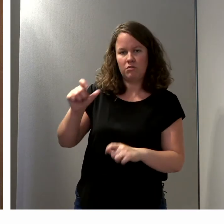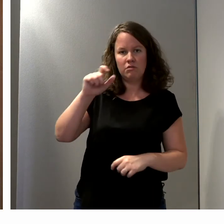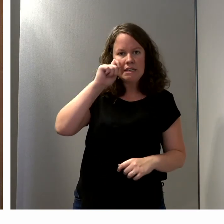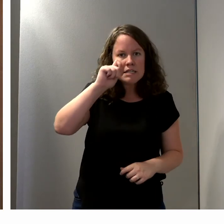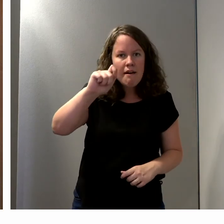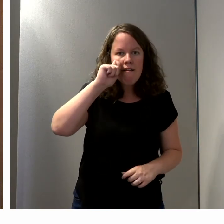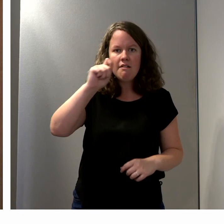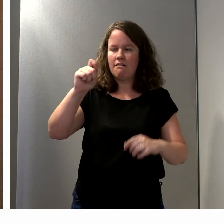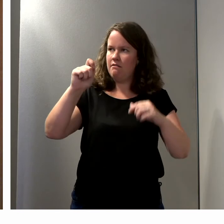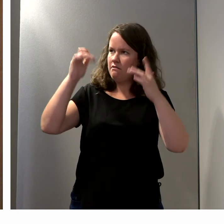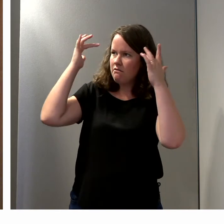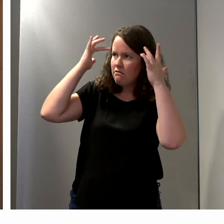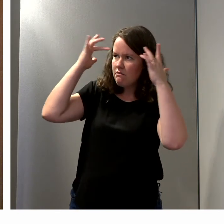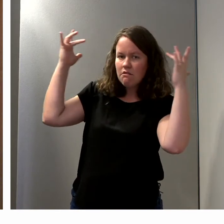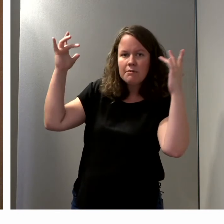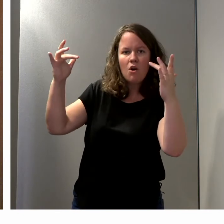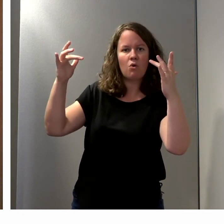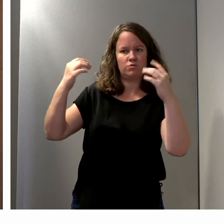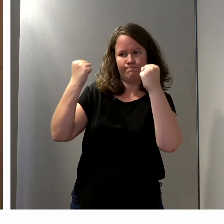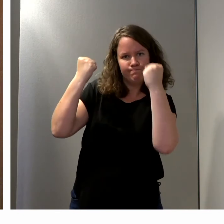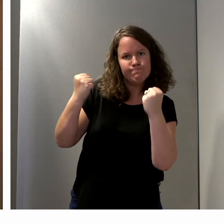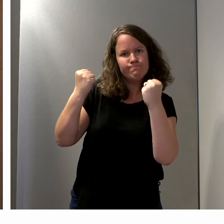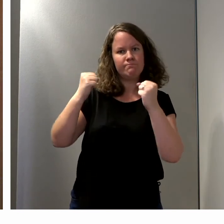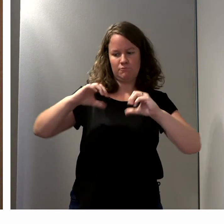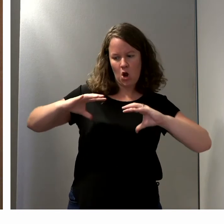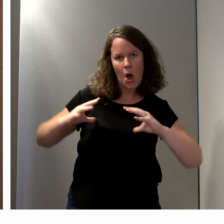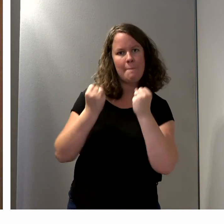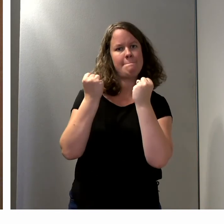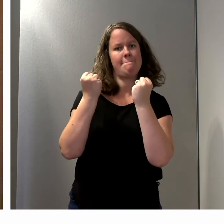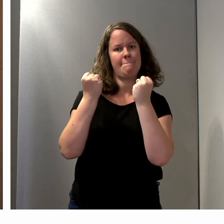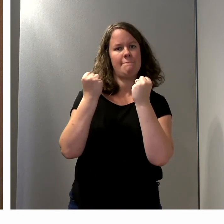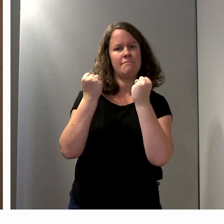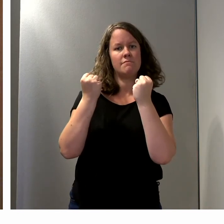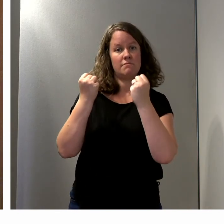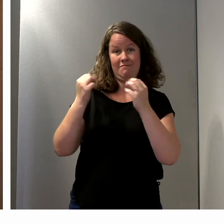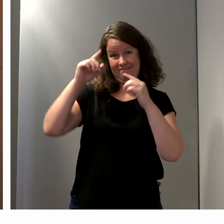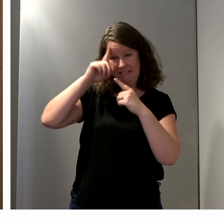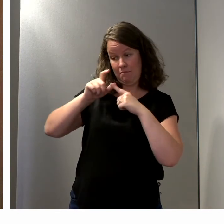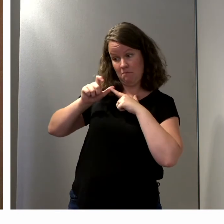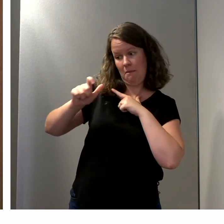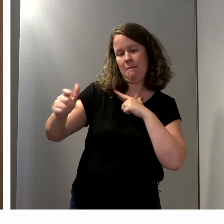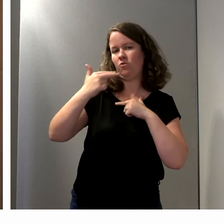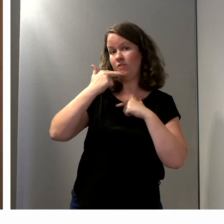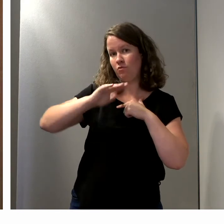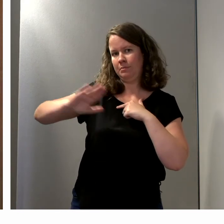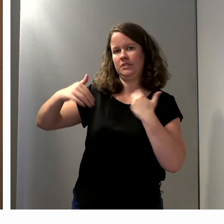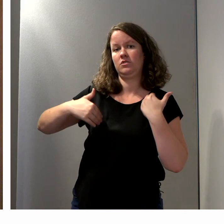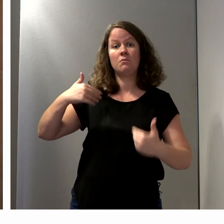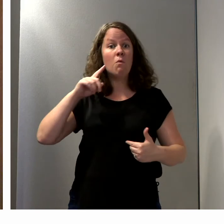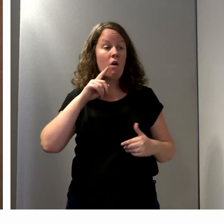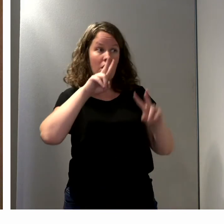d'expérience forte, et notamment en France où l'expérience utilisateur et la recherche utilisateur restent des domaines qui